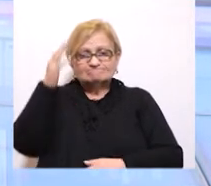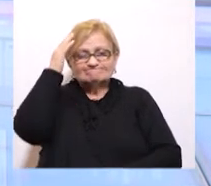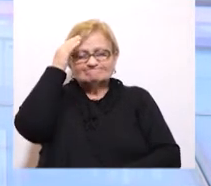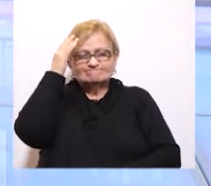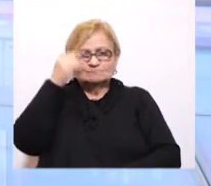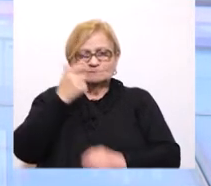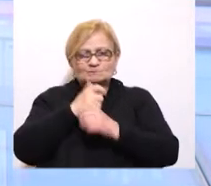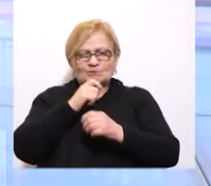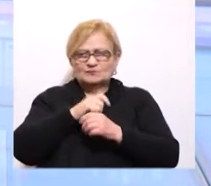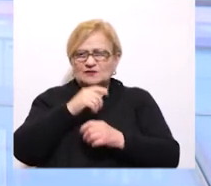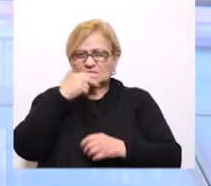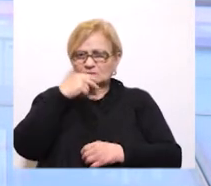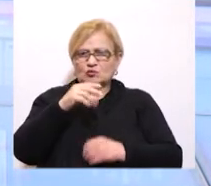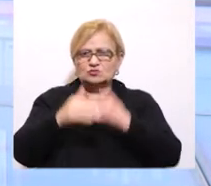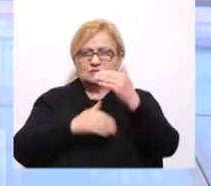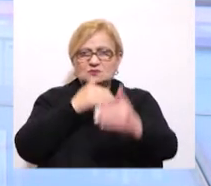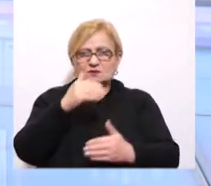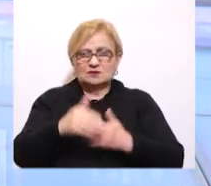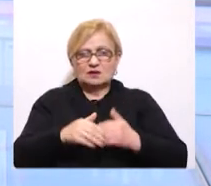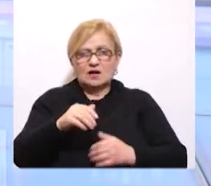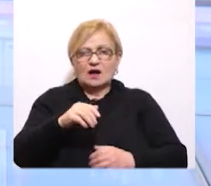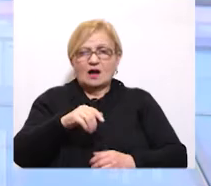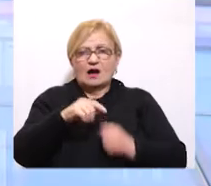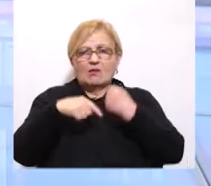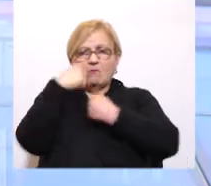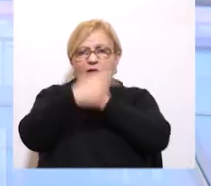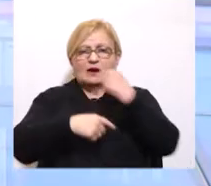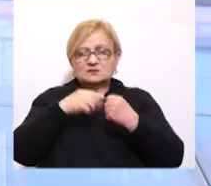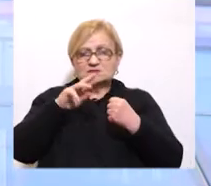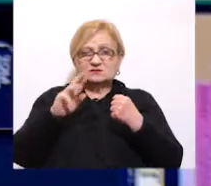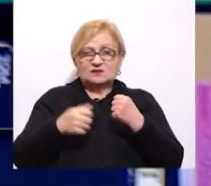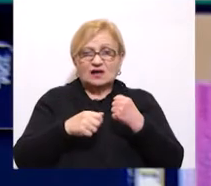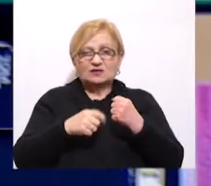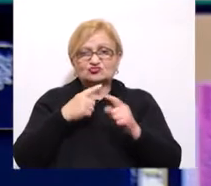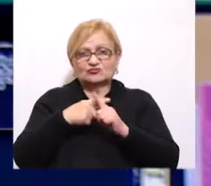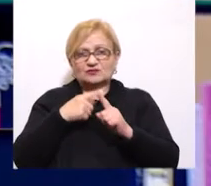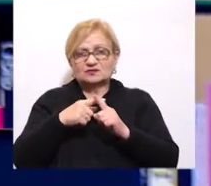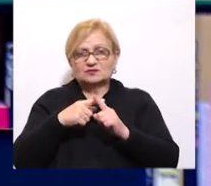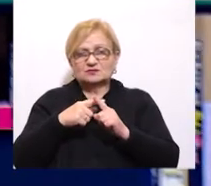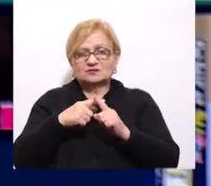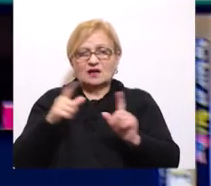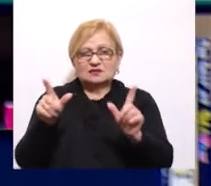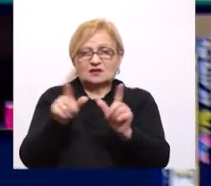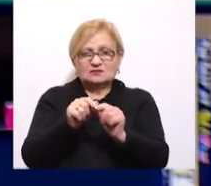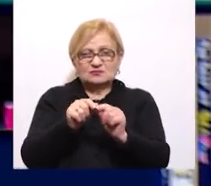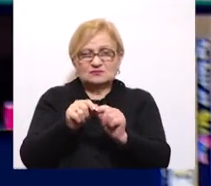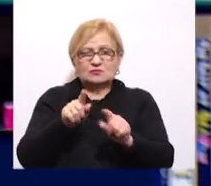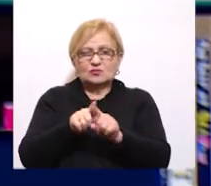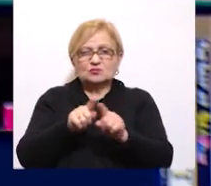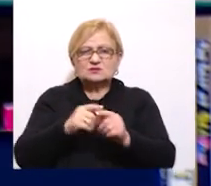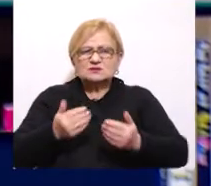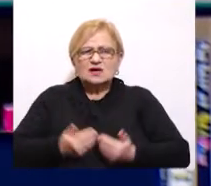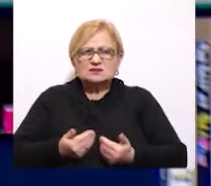მოაზროვნე და მოწინავე ადამიანია, ფარისა და ხმლის ჯვართან დაწყვილება სასიცოცხლო არსებობის